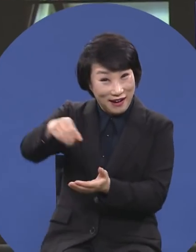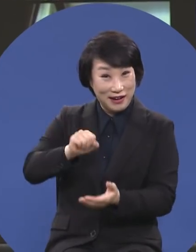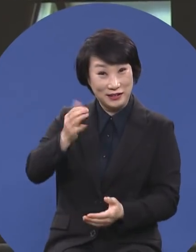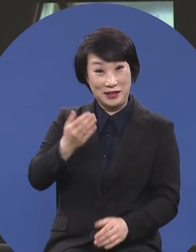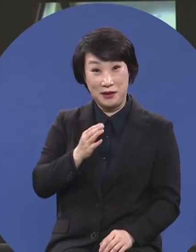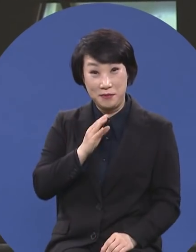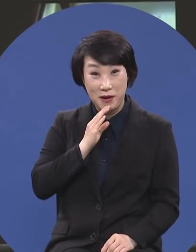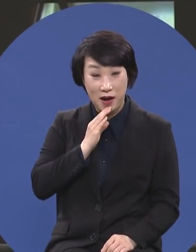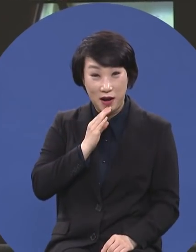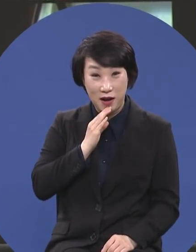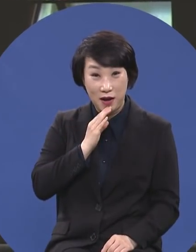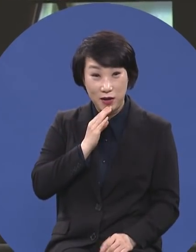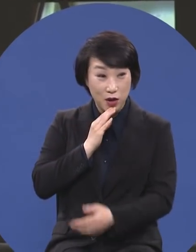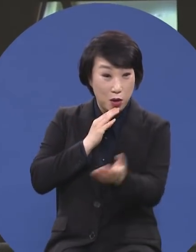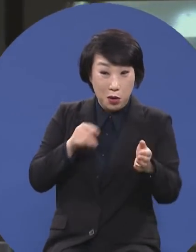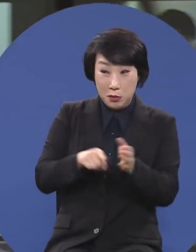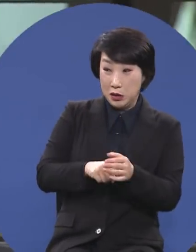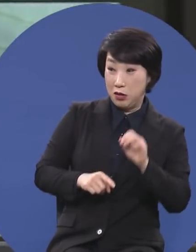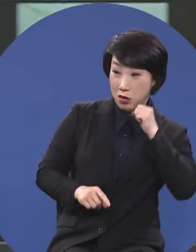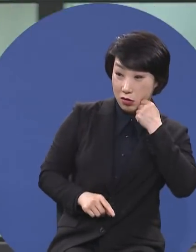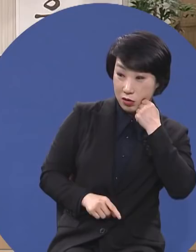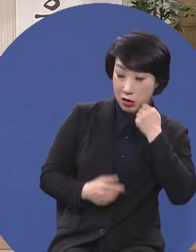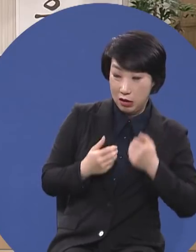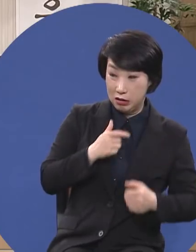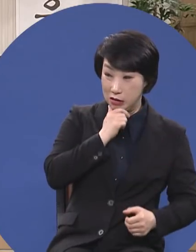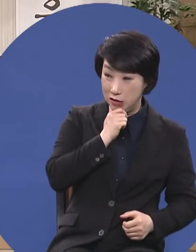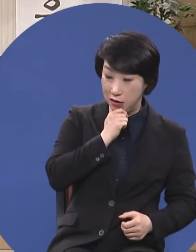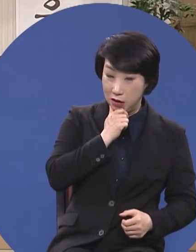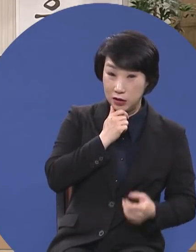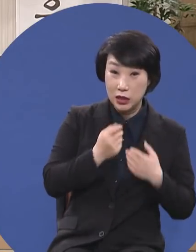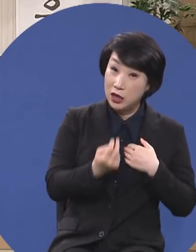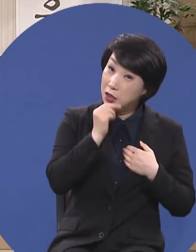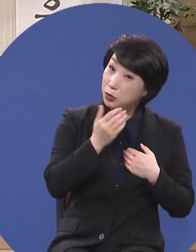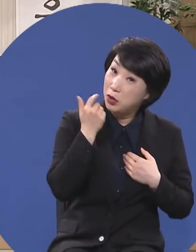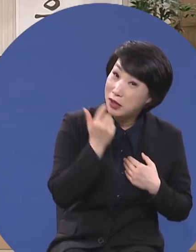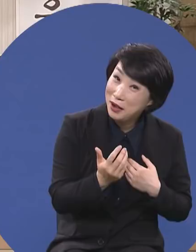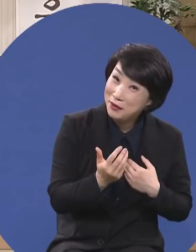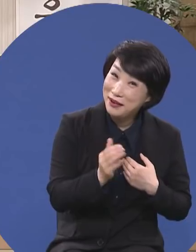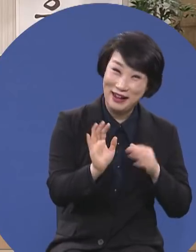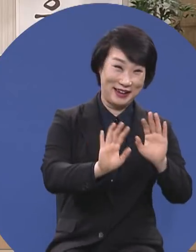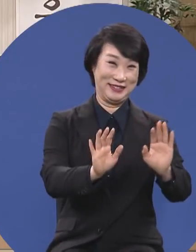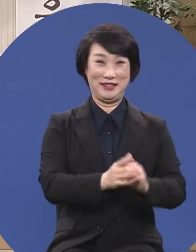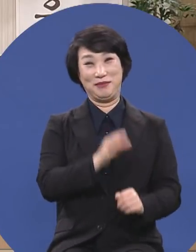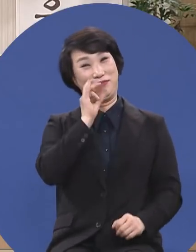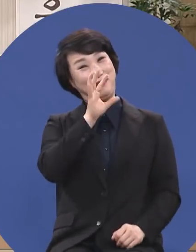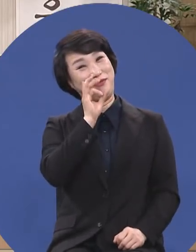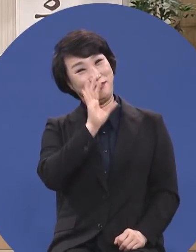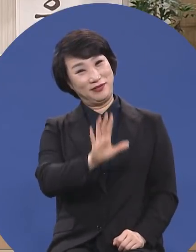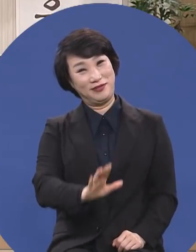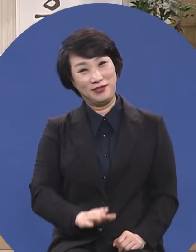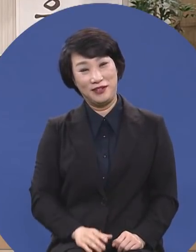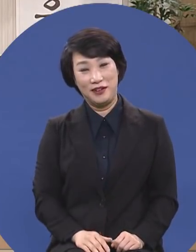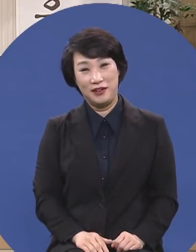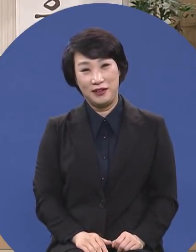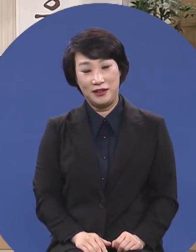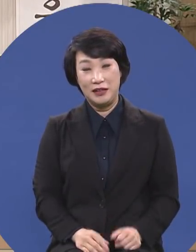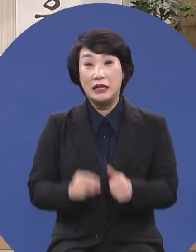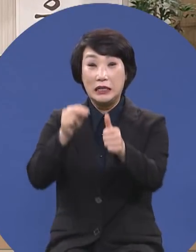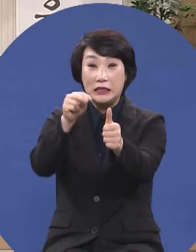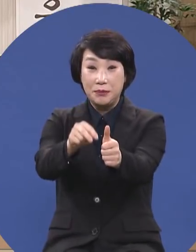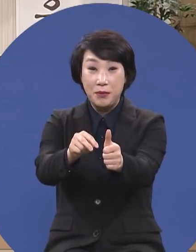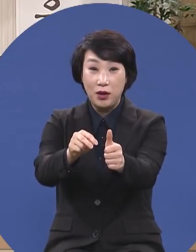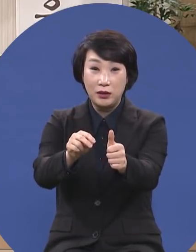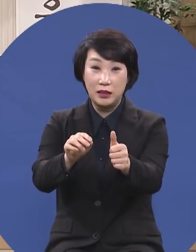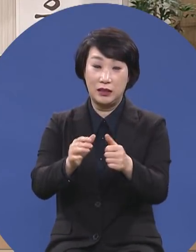것이지, 안 믿어주는데 그 말씀이 내게 생명이 되겠습니까? 될 수가 없는 것이죠.